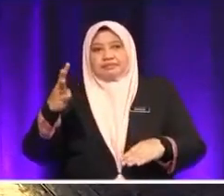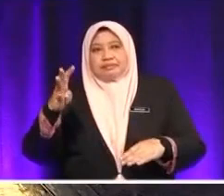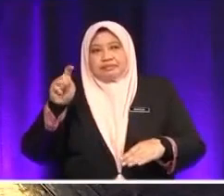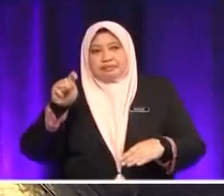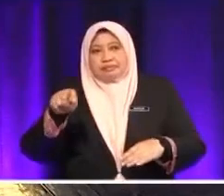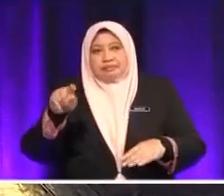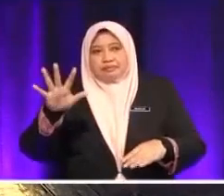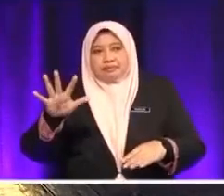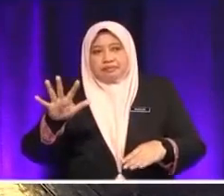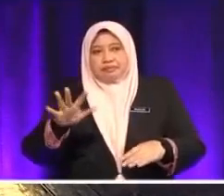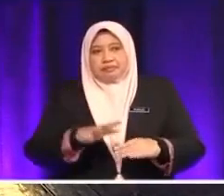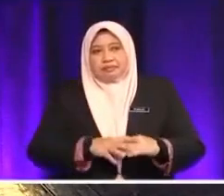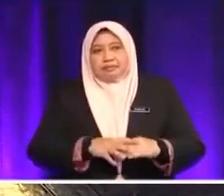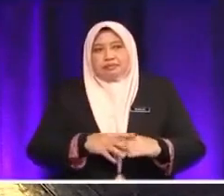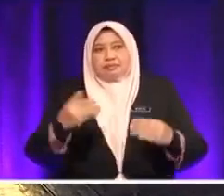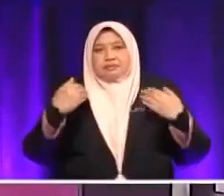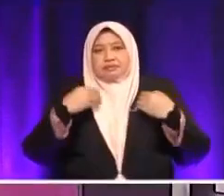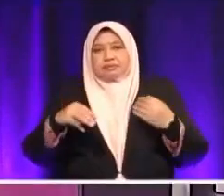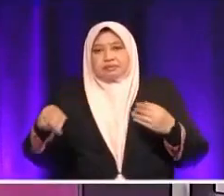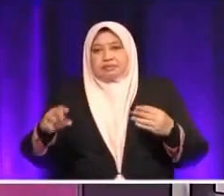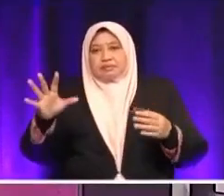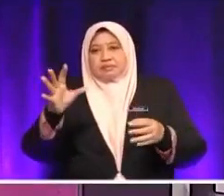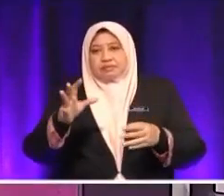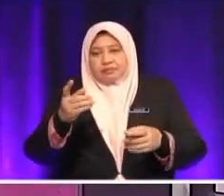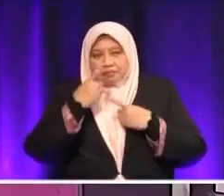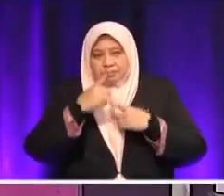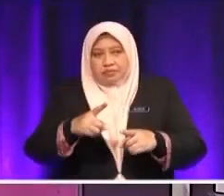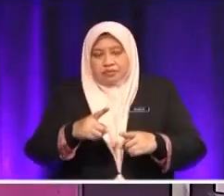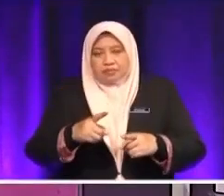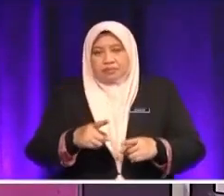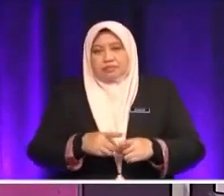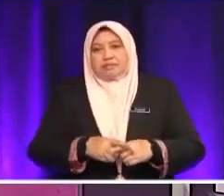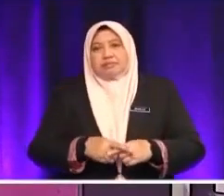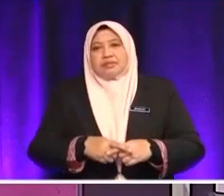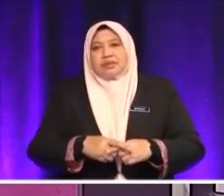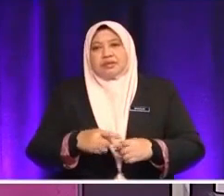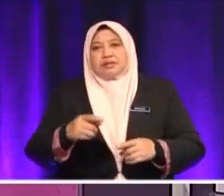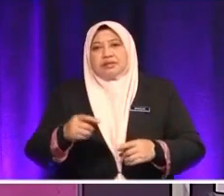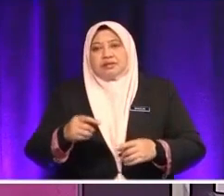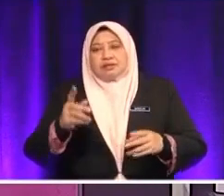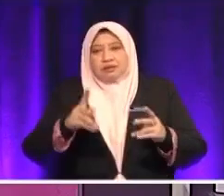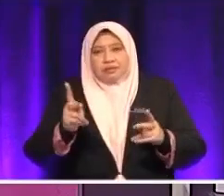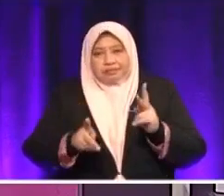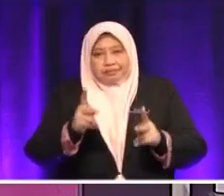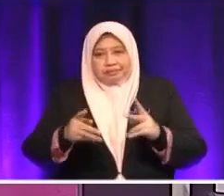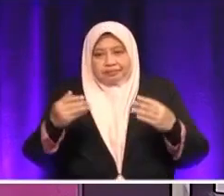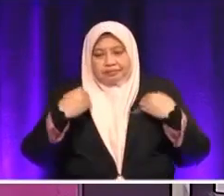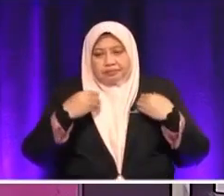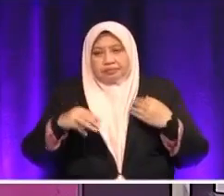ada tak murid Saya di rumah yang telah menjawab atau telah melukis gerak Ogive kalau ada yang melukis Craft